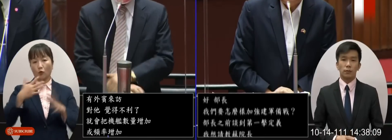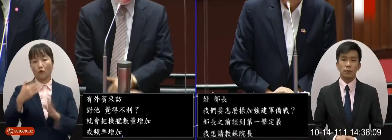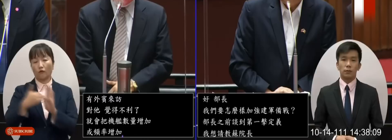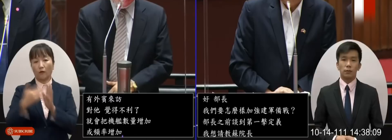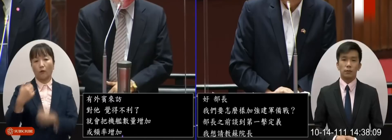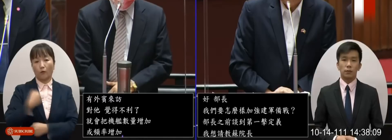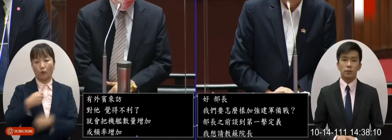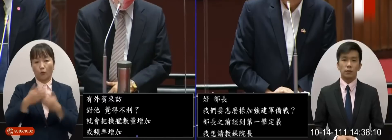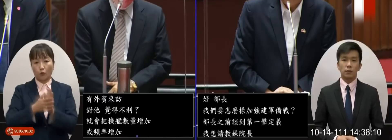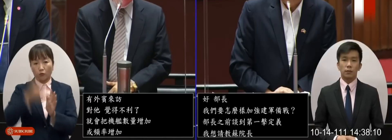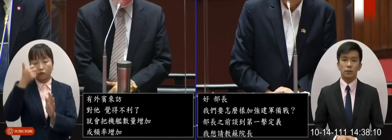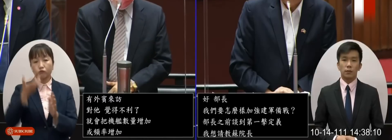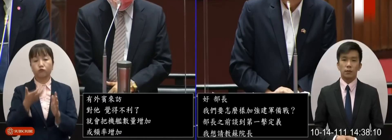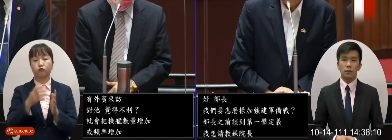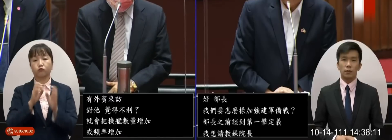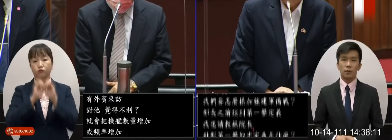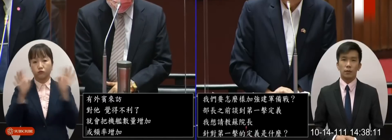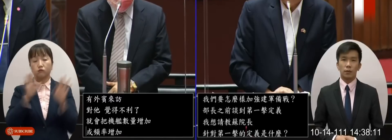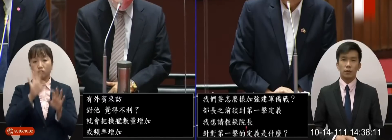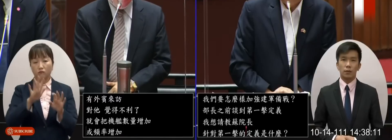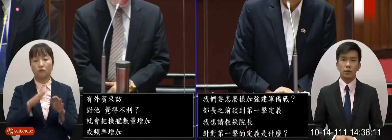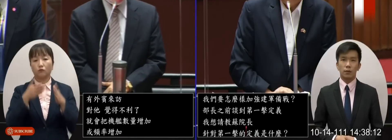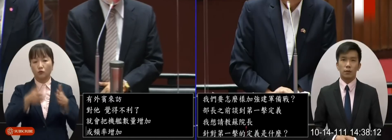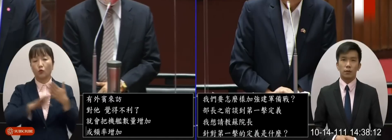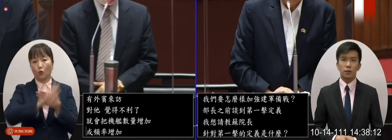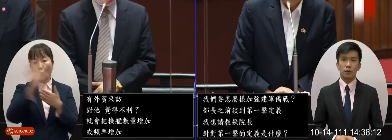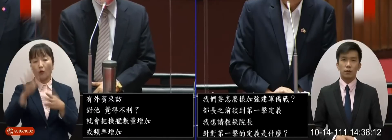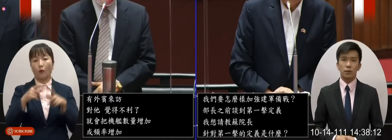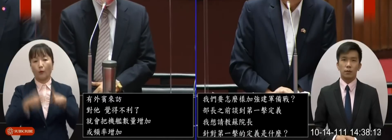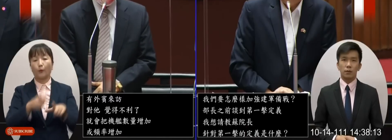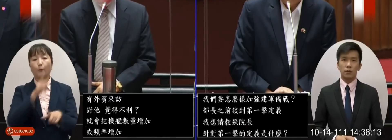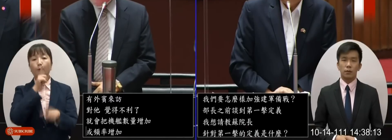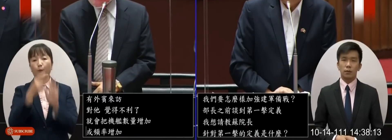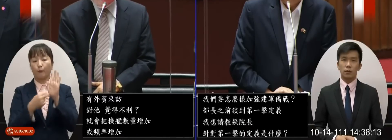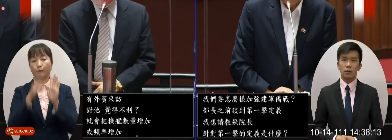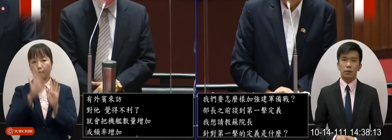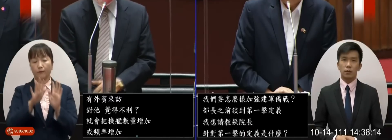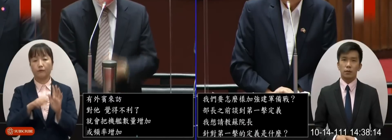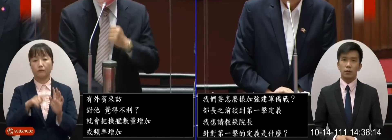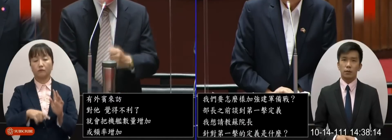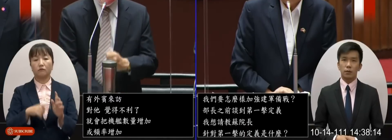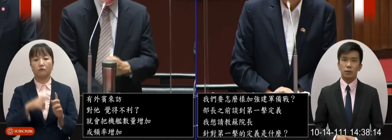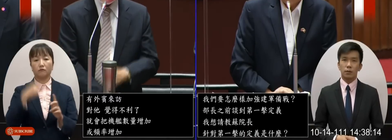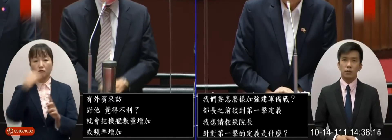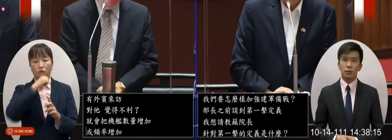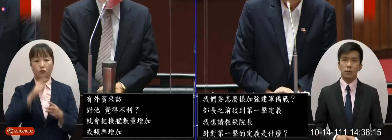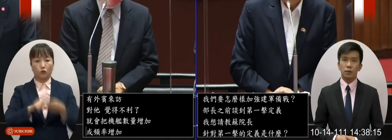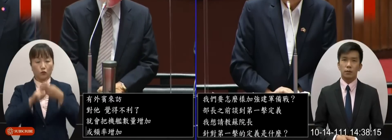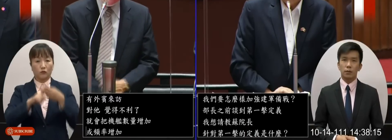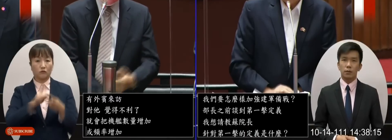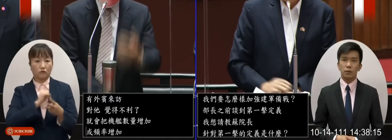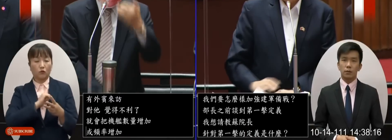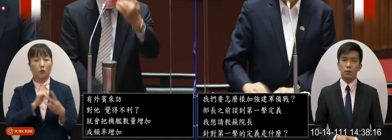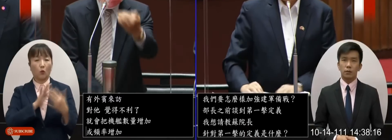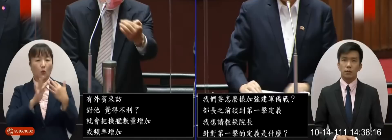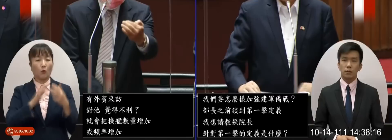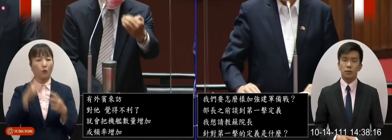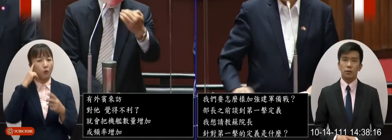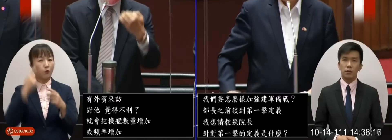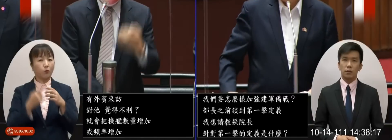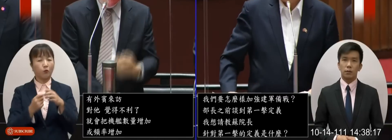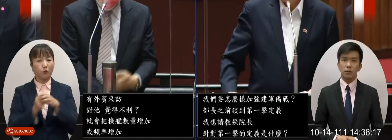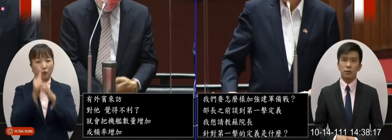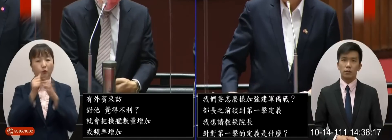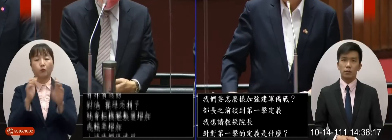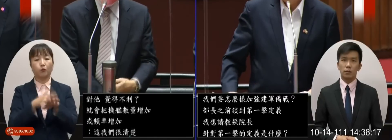长已经在宣布，那也对外公开说明，我们绝不主动出击，但是当